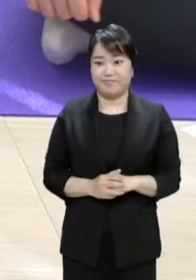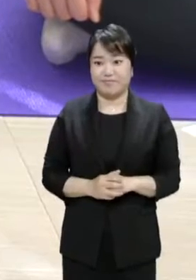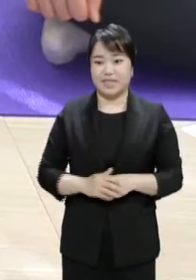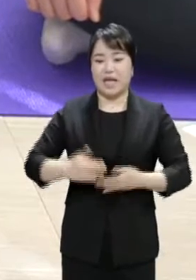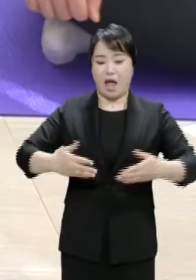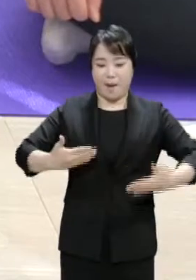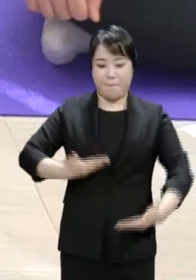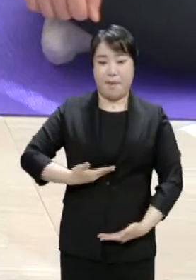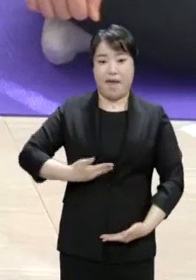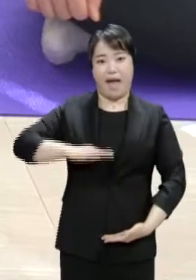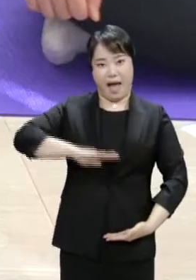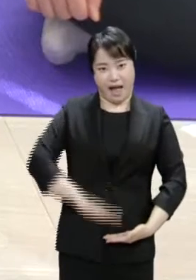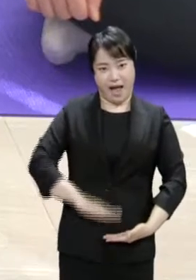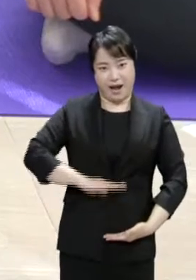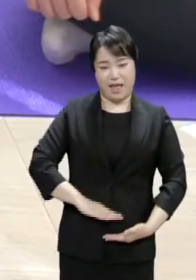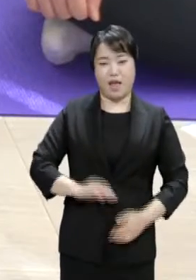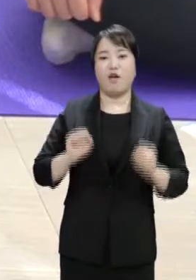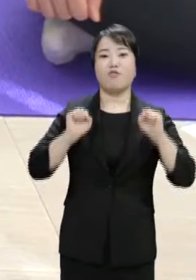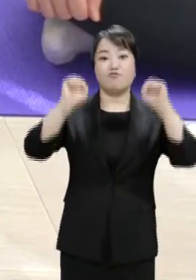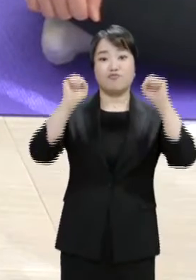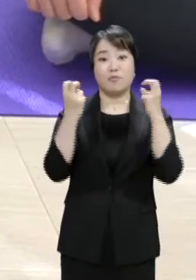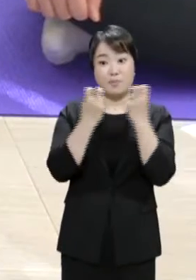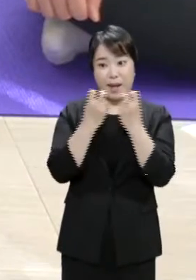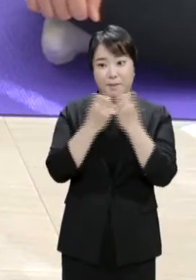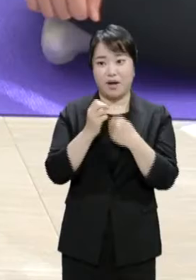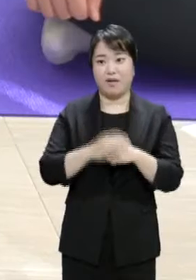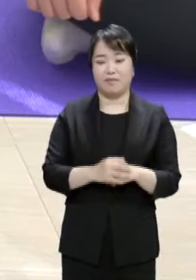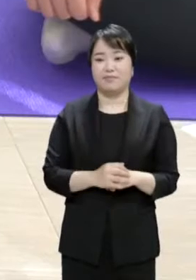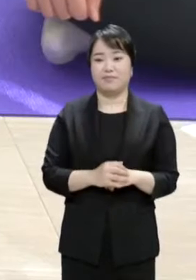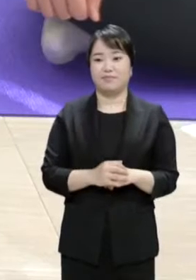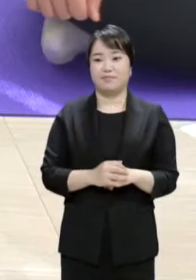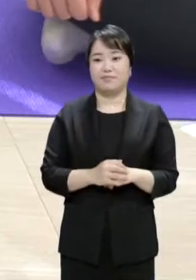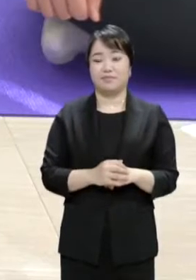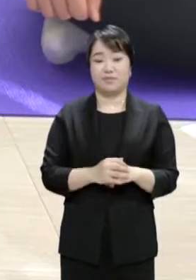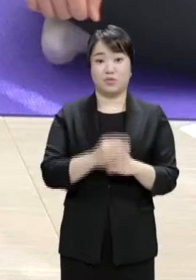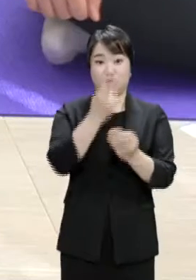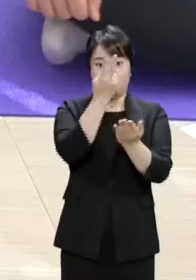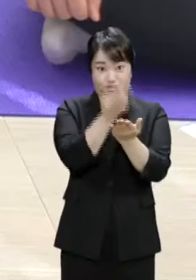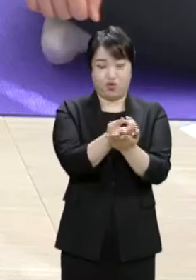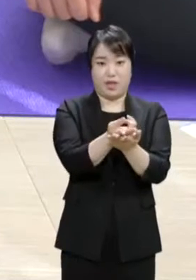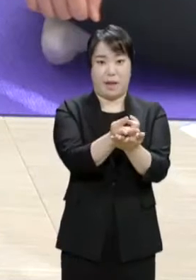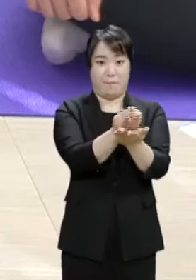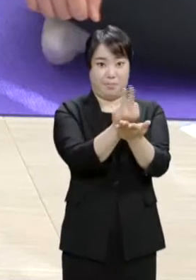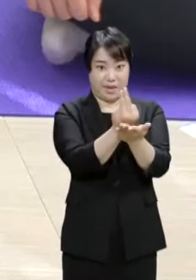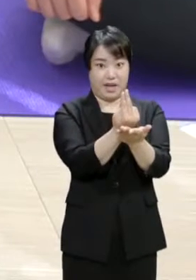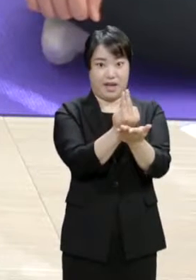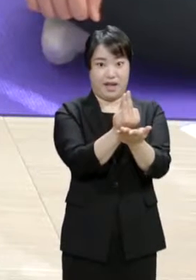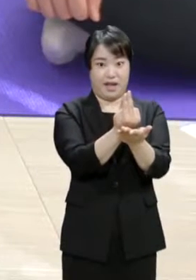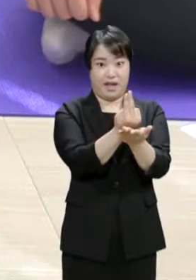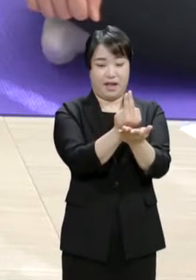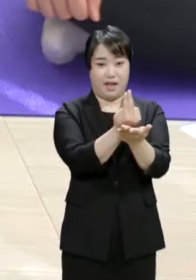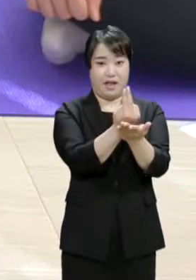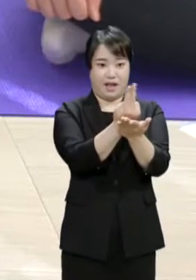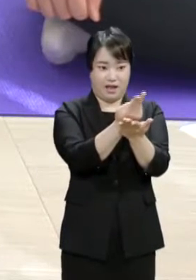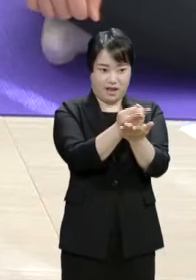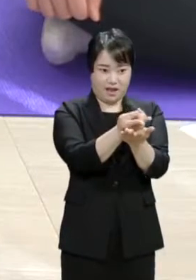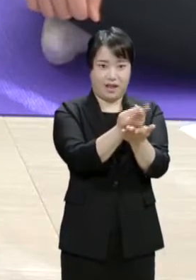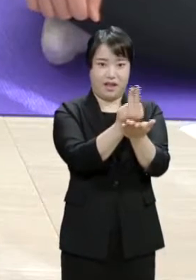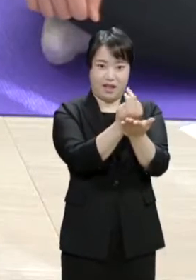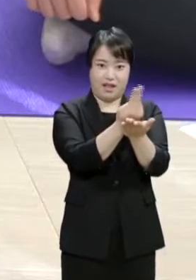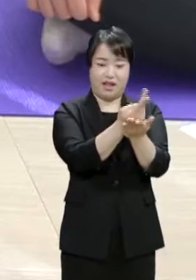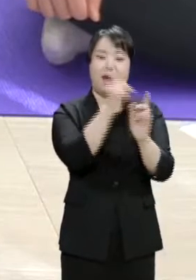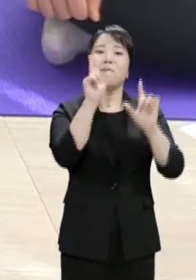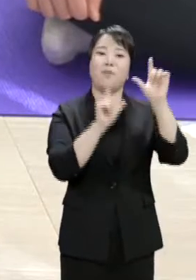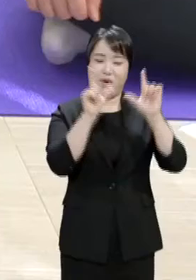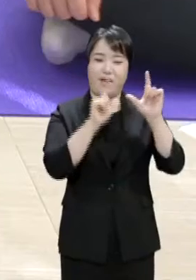동작인데요. 자, 이때 누우신 상태에서 다리를 수직 방향으로 올리셨다가 바닥과 평행이 되게 내리시는 동작을 반복해